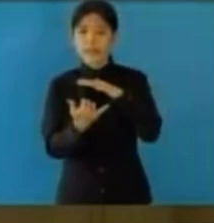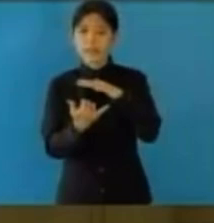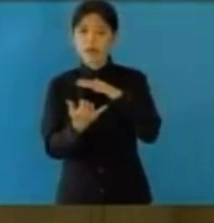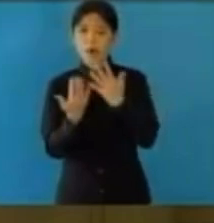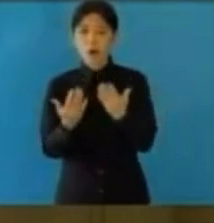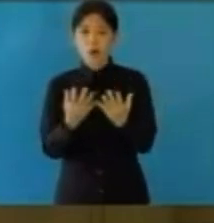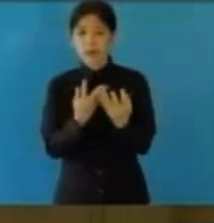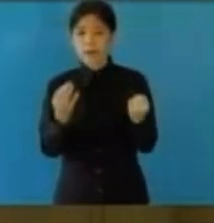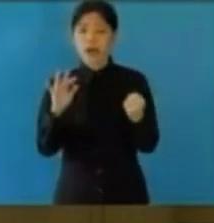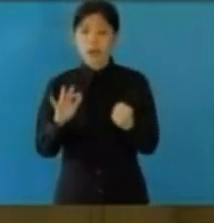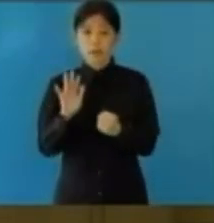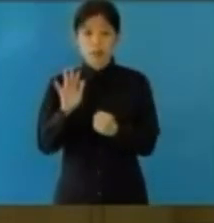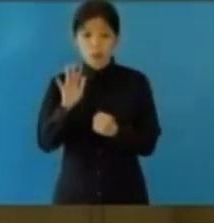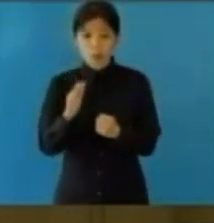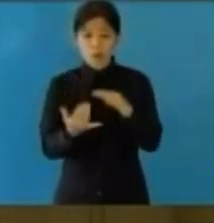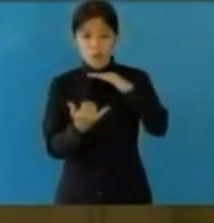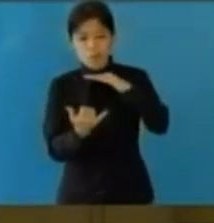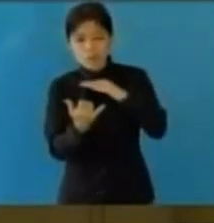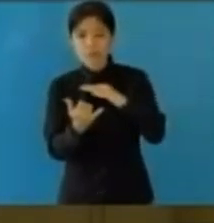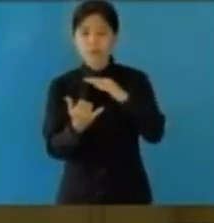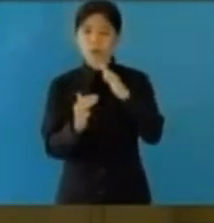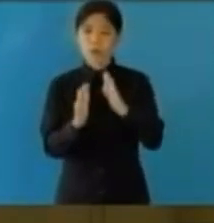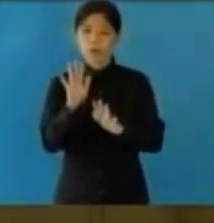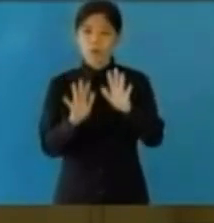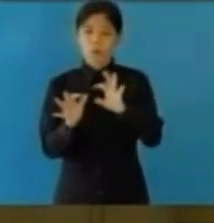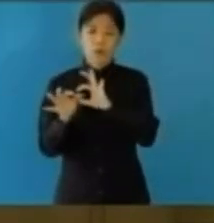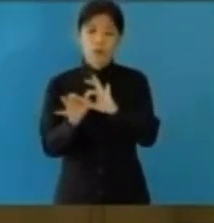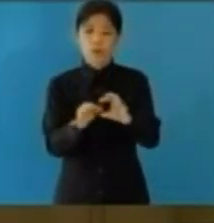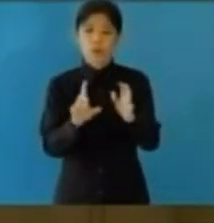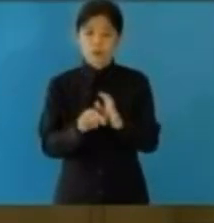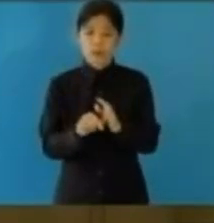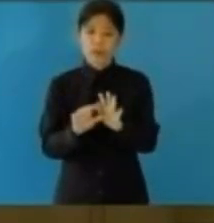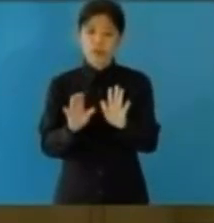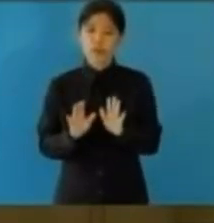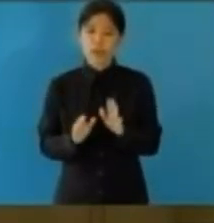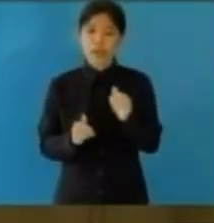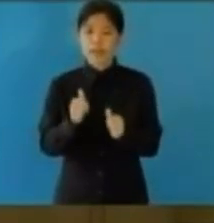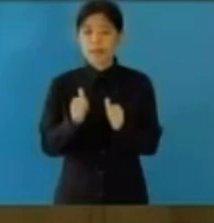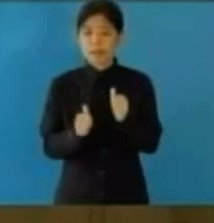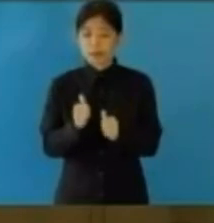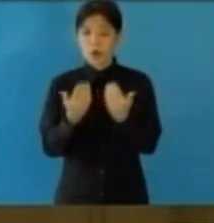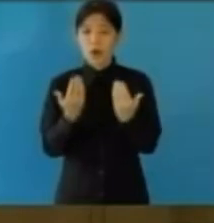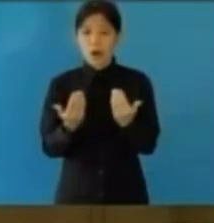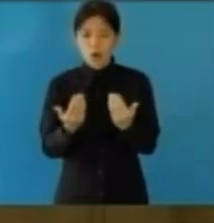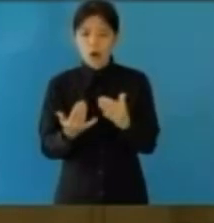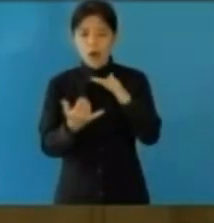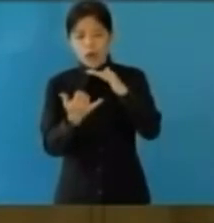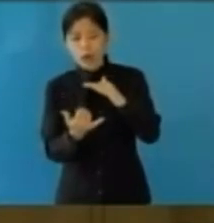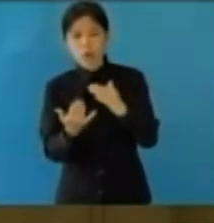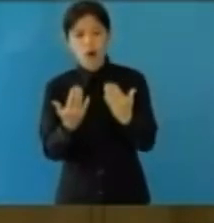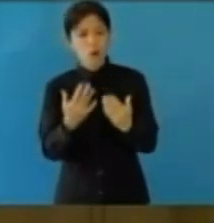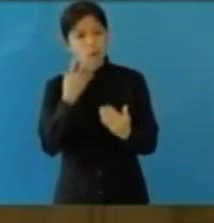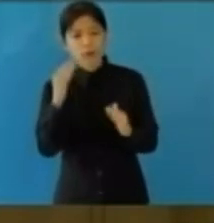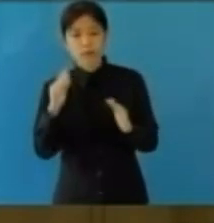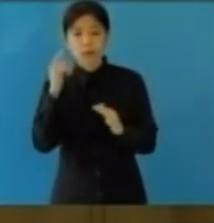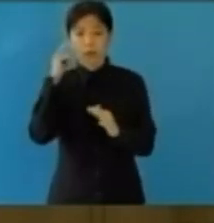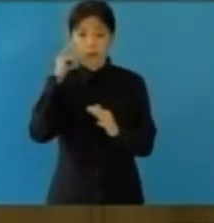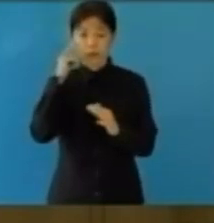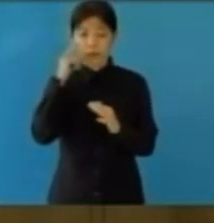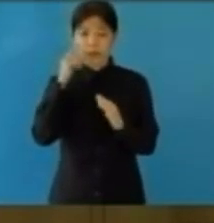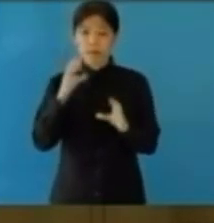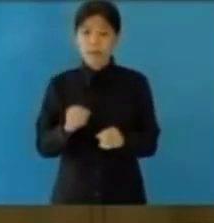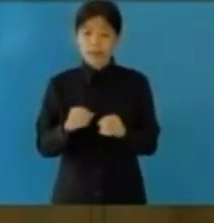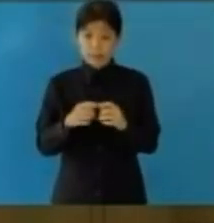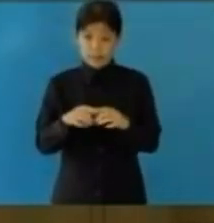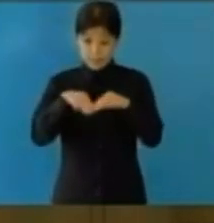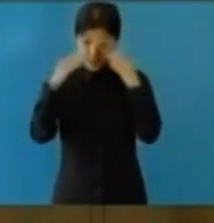ね。今後もそのような状況が続いていくならば、受験をされる中学生の方々も定員割れをしている学校では入学がしやすいと考えます。つまり全体的に学力